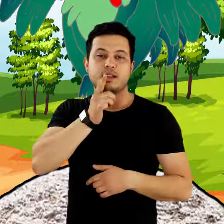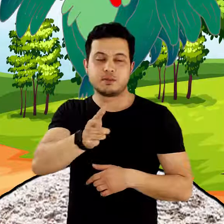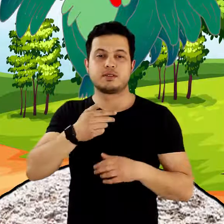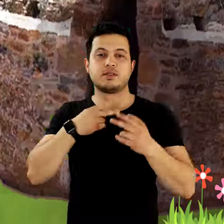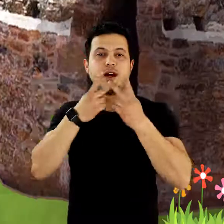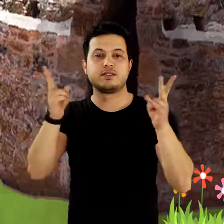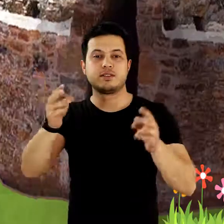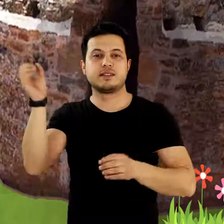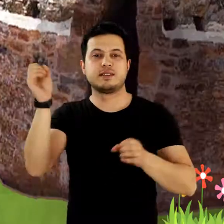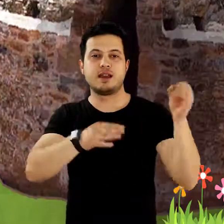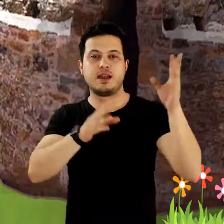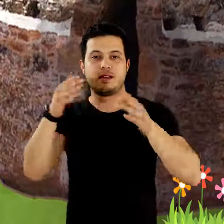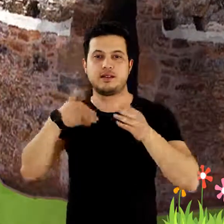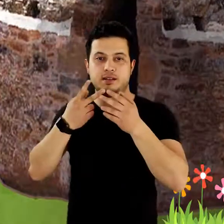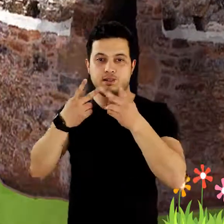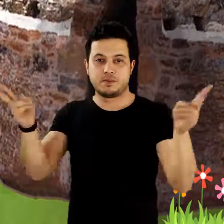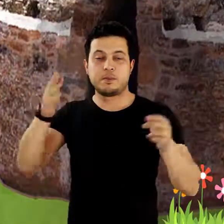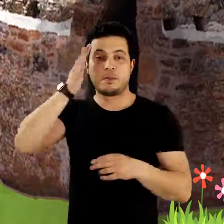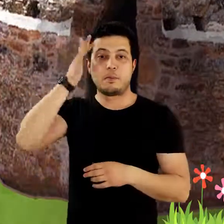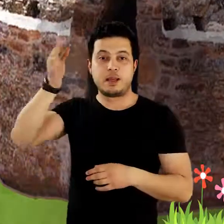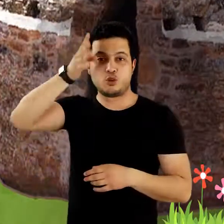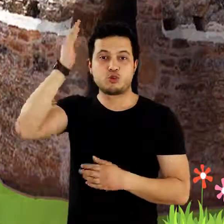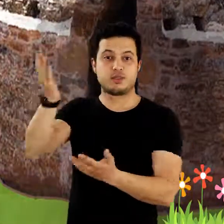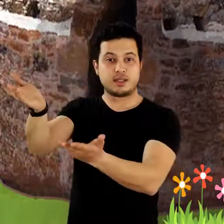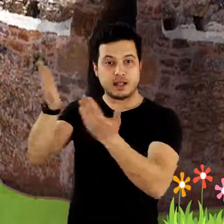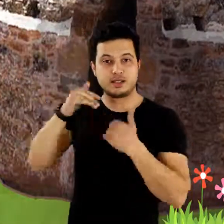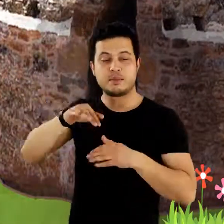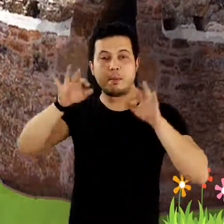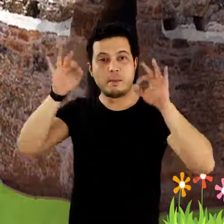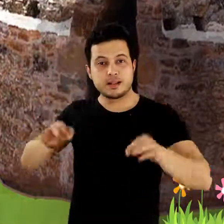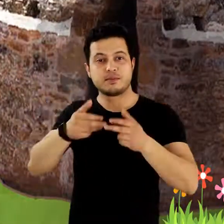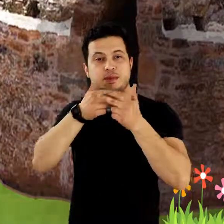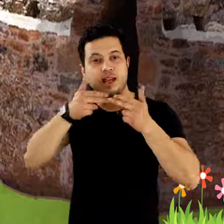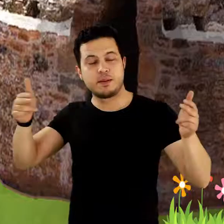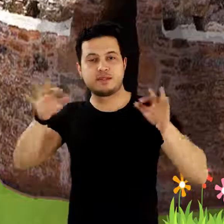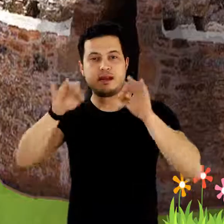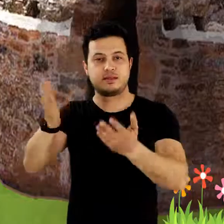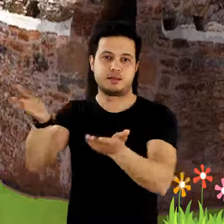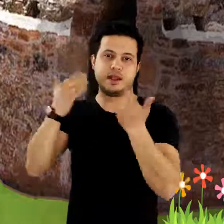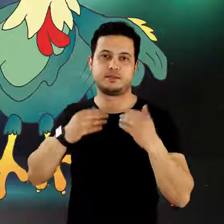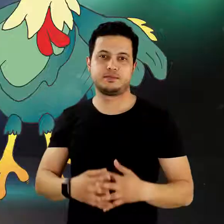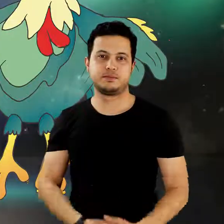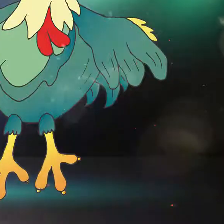sihirli geçitimiz, gelsin Bilge Horoz'umuz, başlasın sihirli yolculuğumuz.